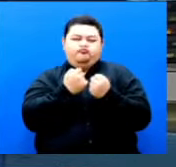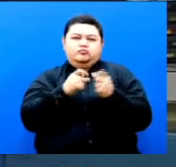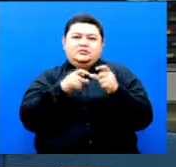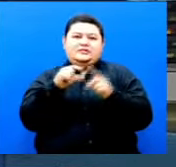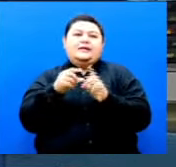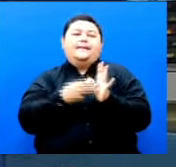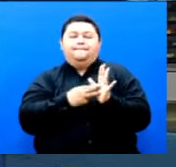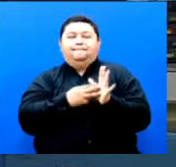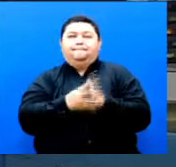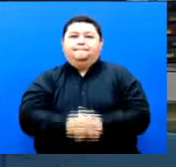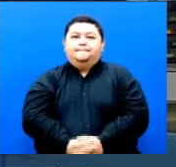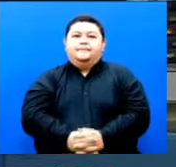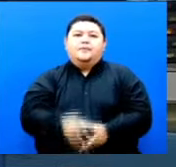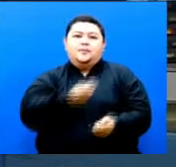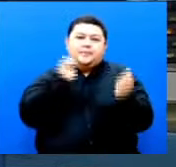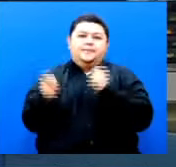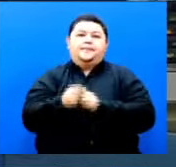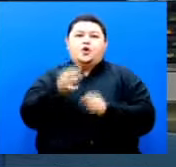dan transformasiJakartamenjadikotaglobal